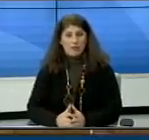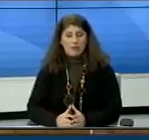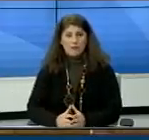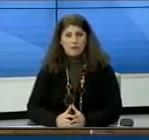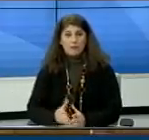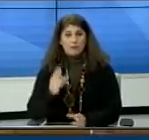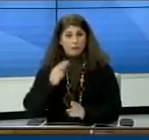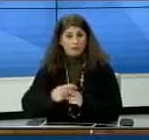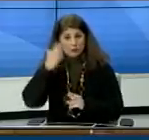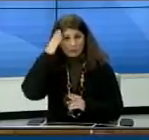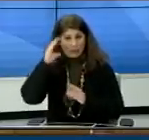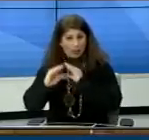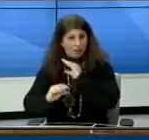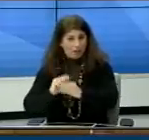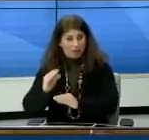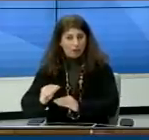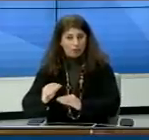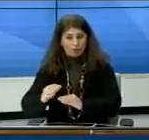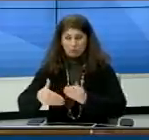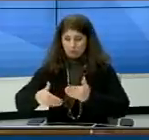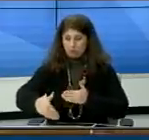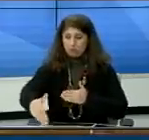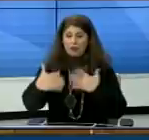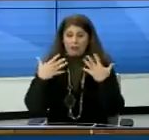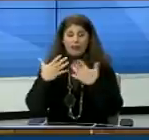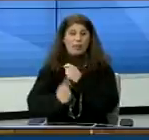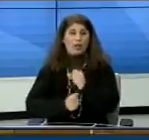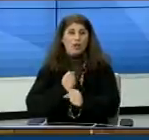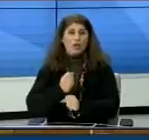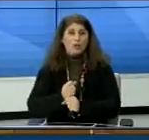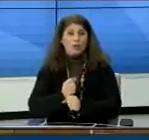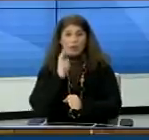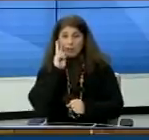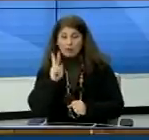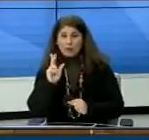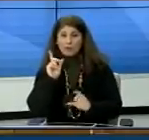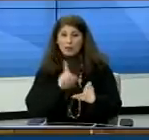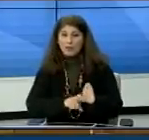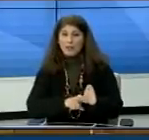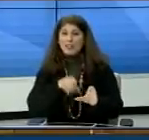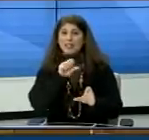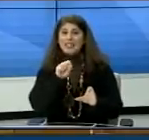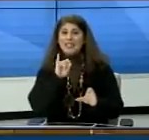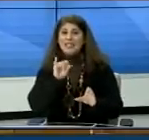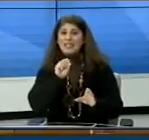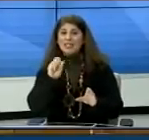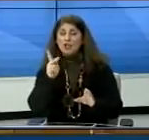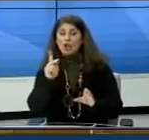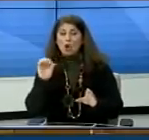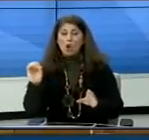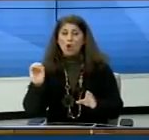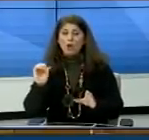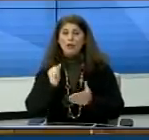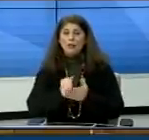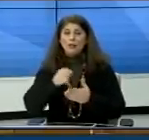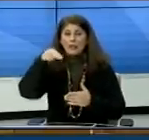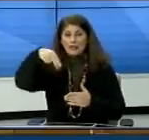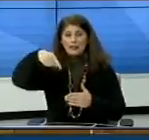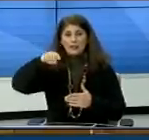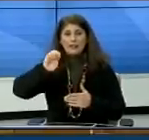σημαντικών κεφαλαίων σε ύψος δεκαετίας. Κάτι πρέπει να βλέπουν εταιρείες όπως η Cisco και η Deloitte,